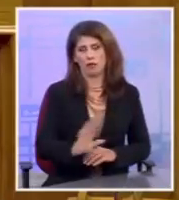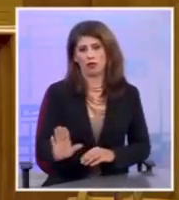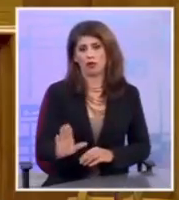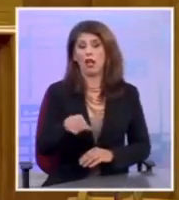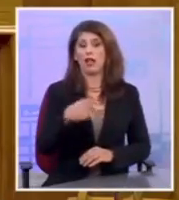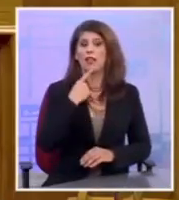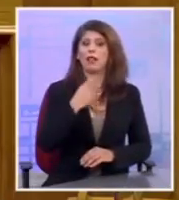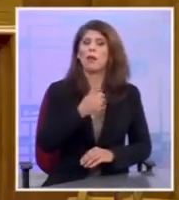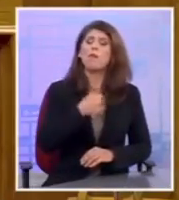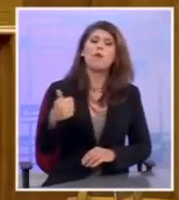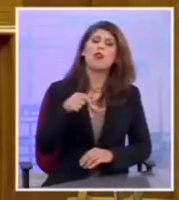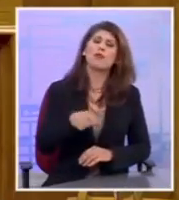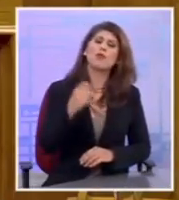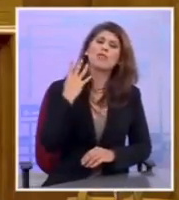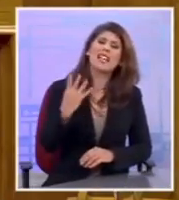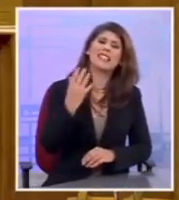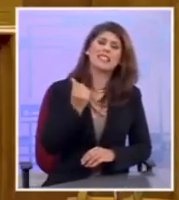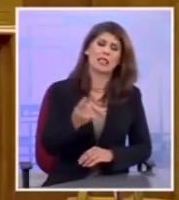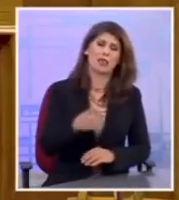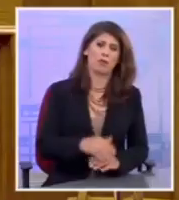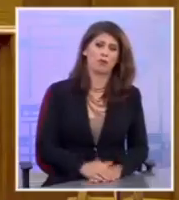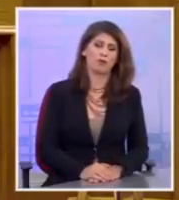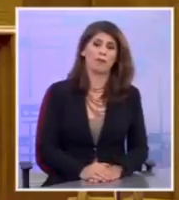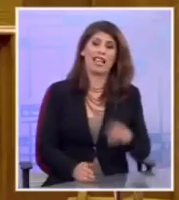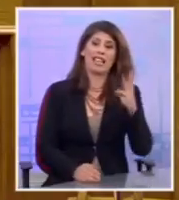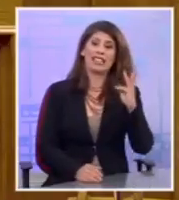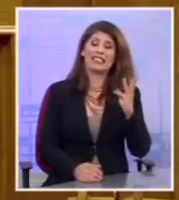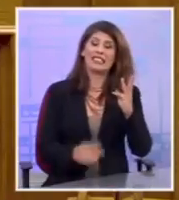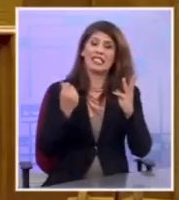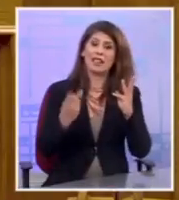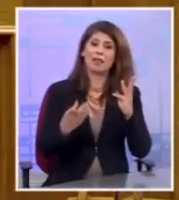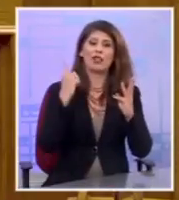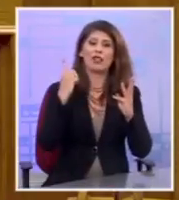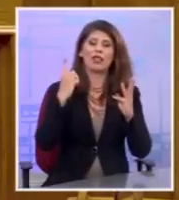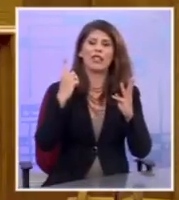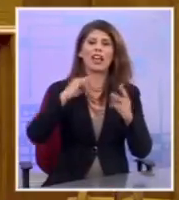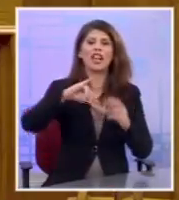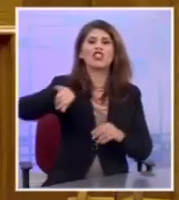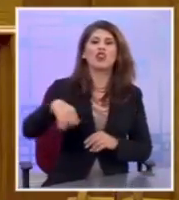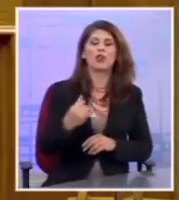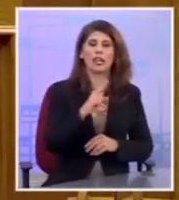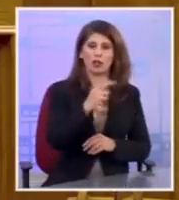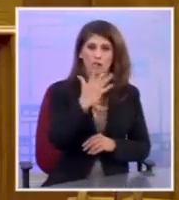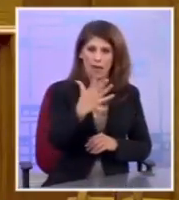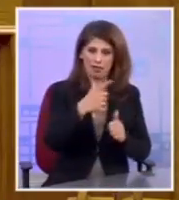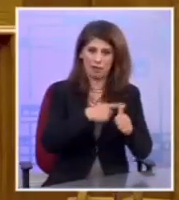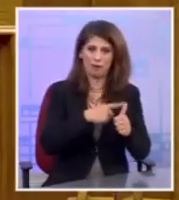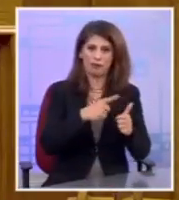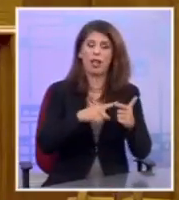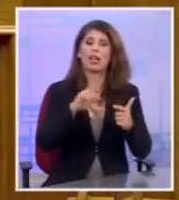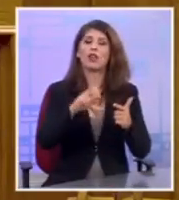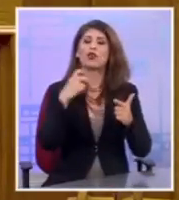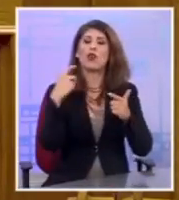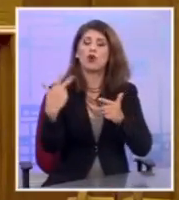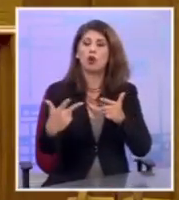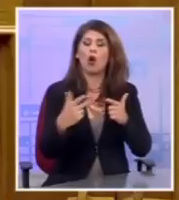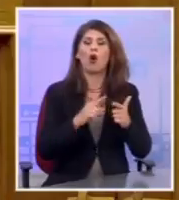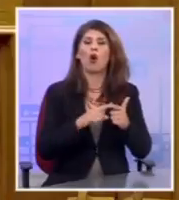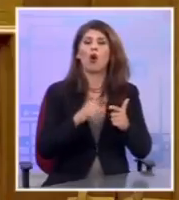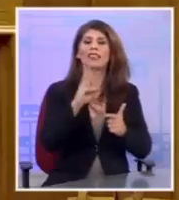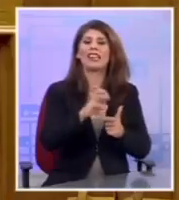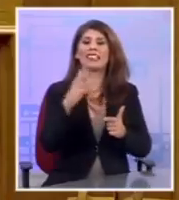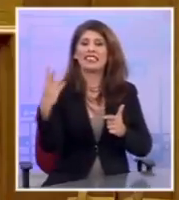λέγετε μόνο αυτούς τους 4 αριθμούς. Είναι 3 αριθμοί και ένας τζόκερ. Είναι το 25, το 28, το